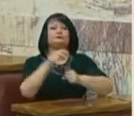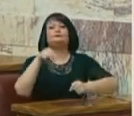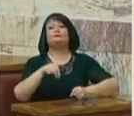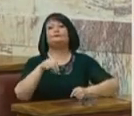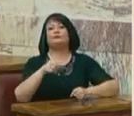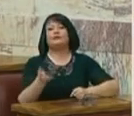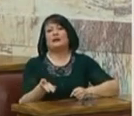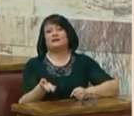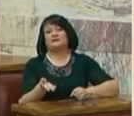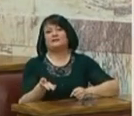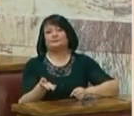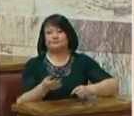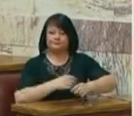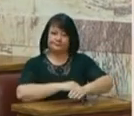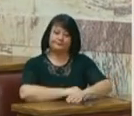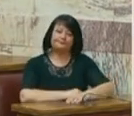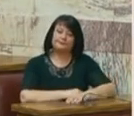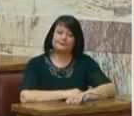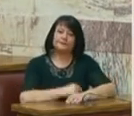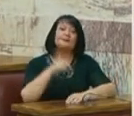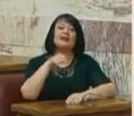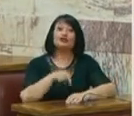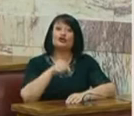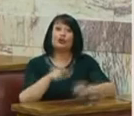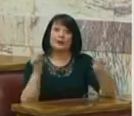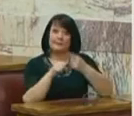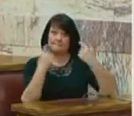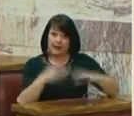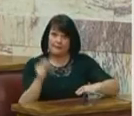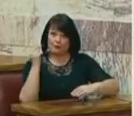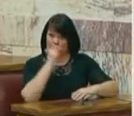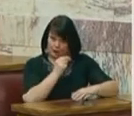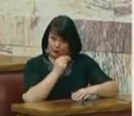τώρα. Χθες συναντήθηκε ο Πρωθυπουργός και θα αναφερθώ στη συνέχεια